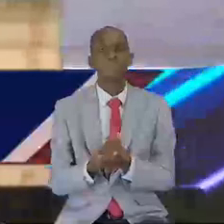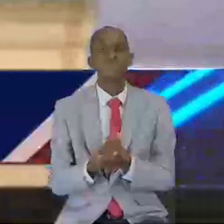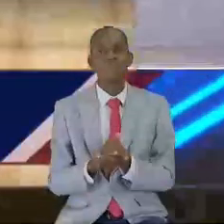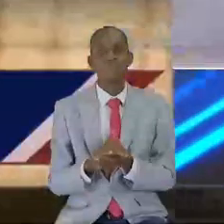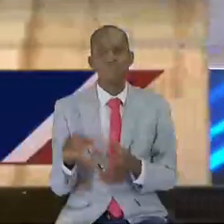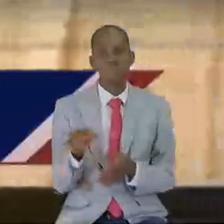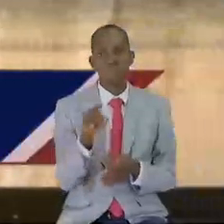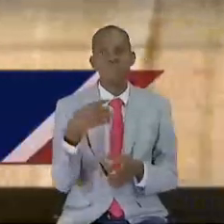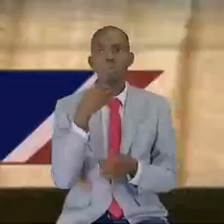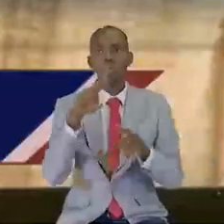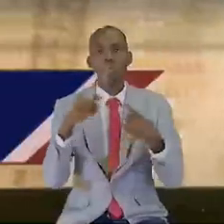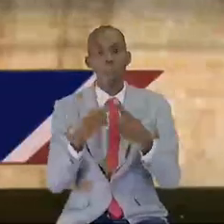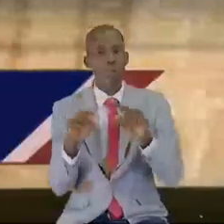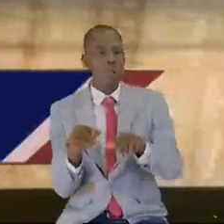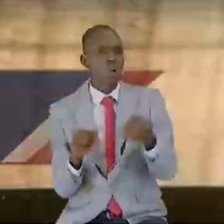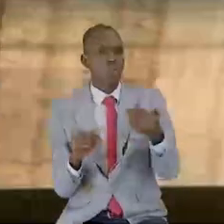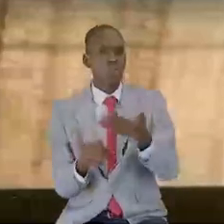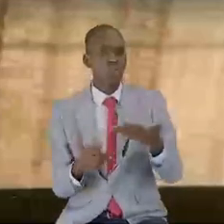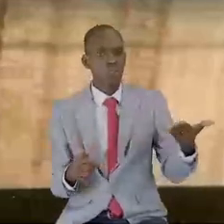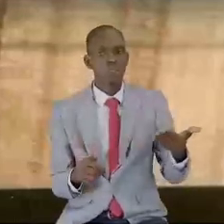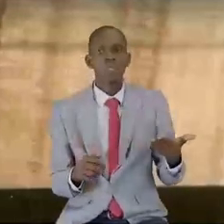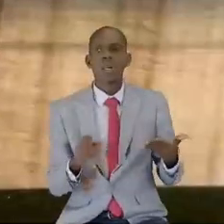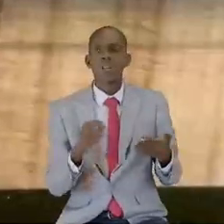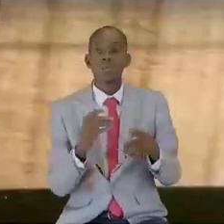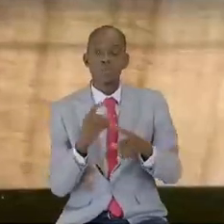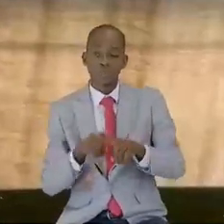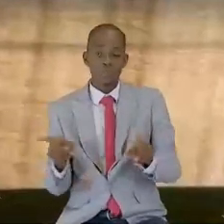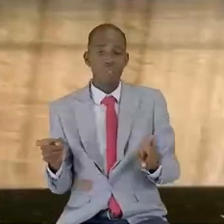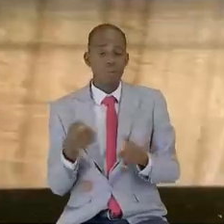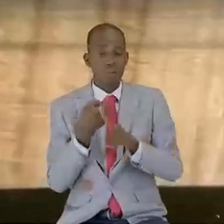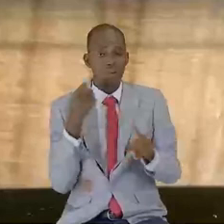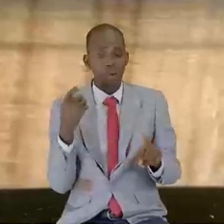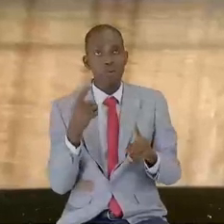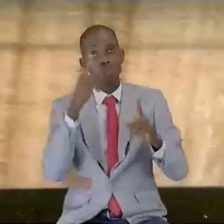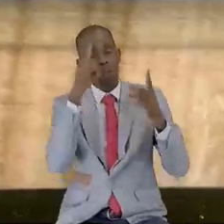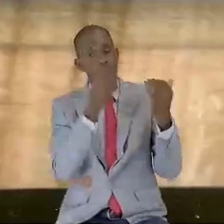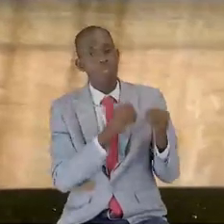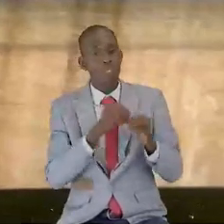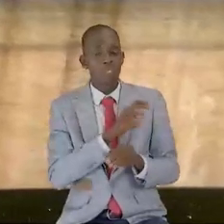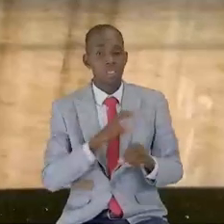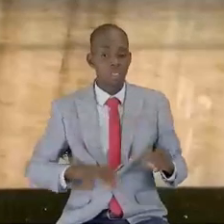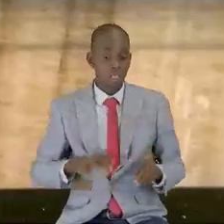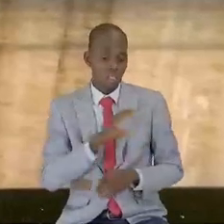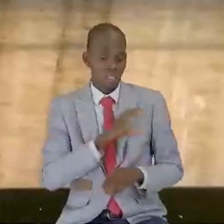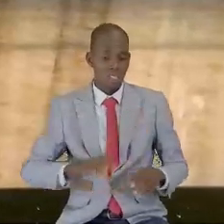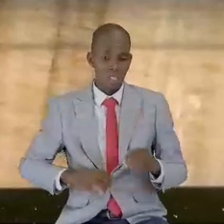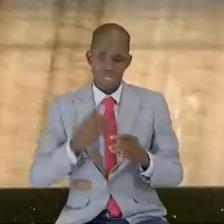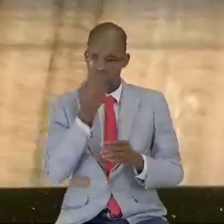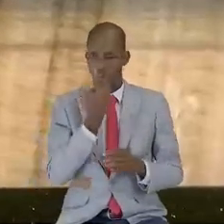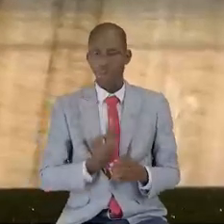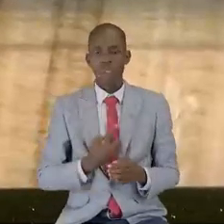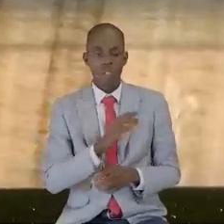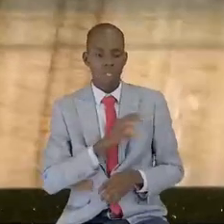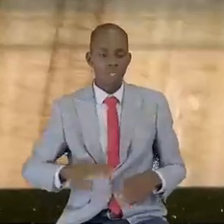Ceux qui vont vers autre chose, en dehors de la foi en Christ, Christ seulement, Christ le